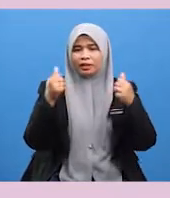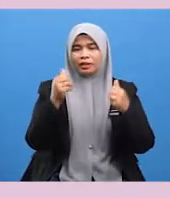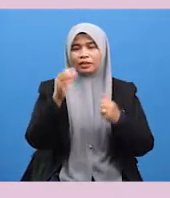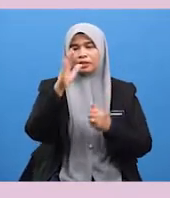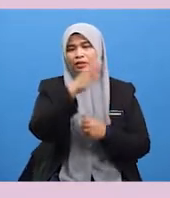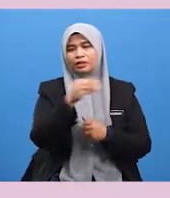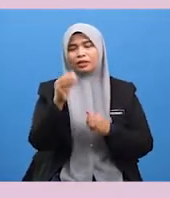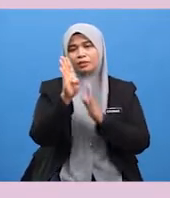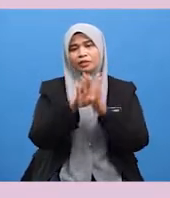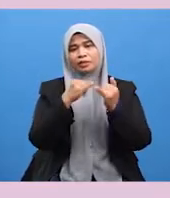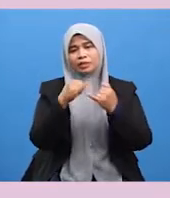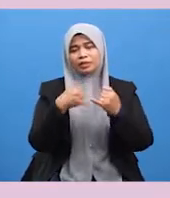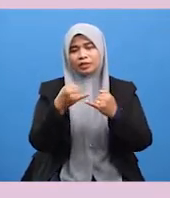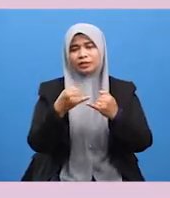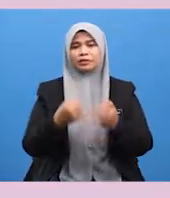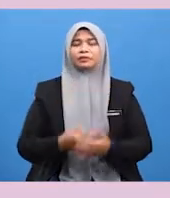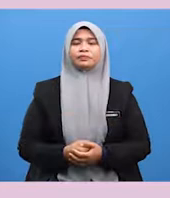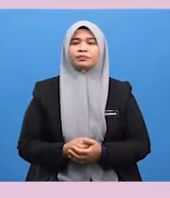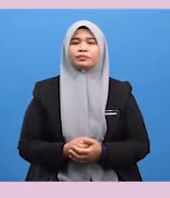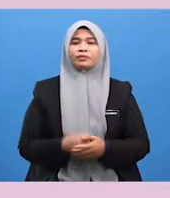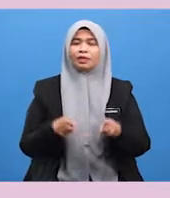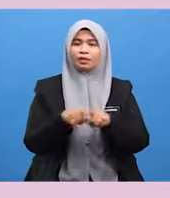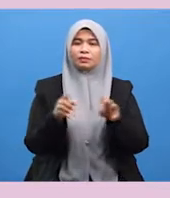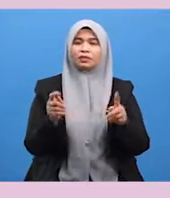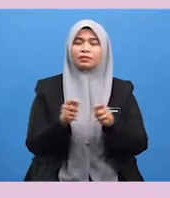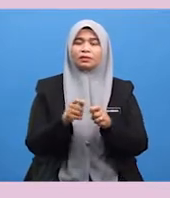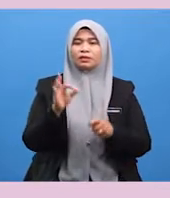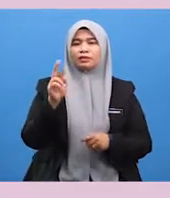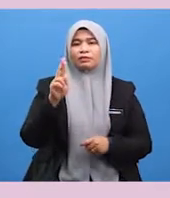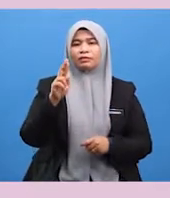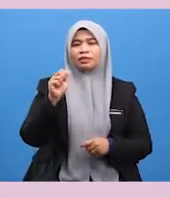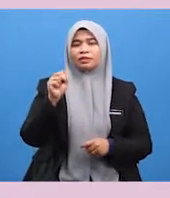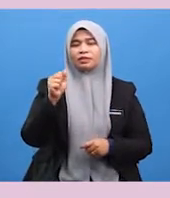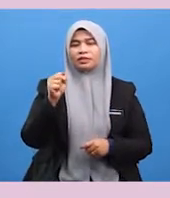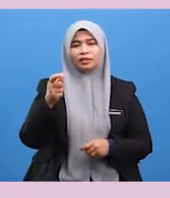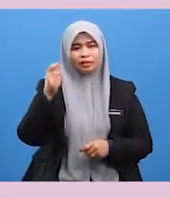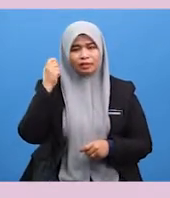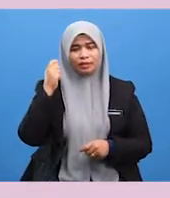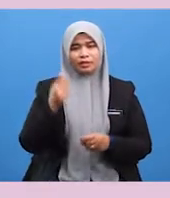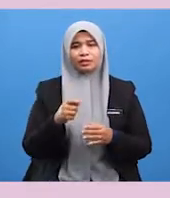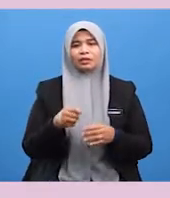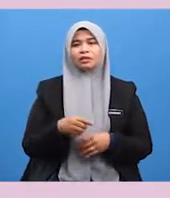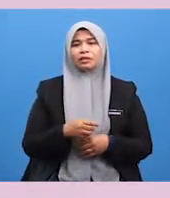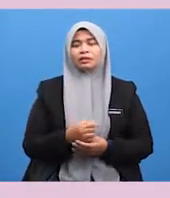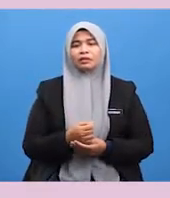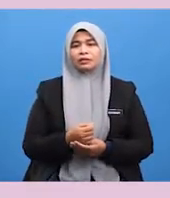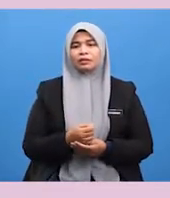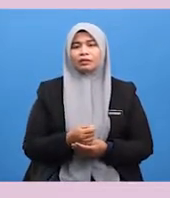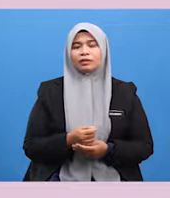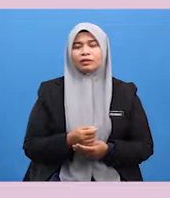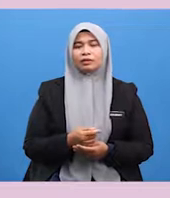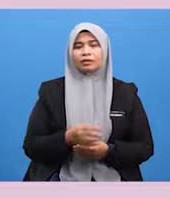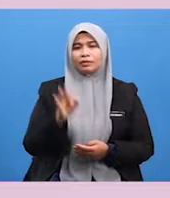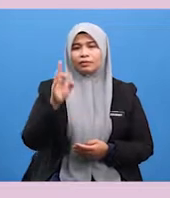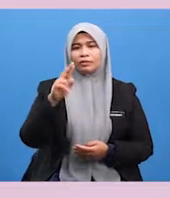frasa-frasa di dalam dua petikan yang kita paparkan sebelum ini. Pada hakikatnya,